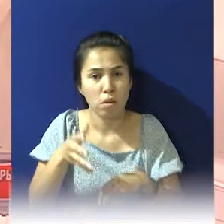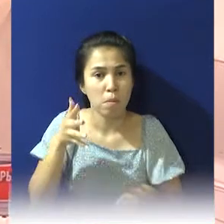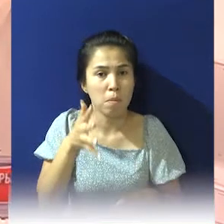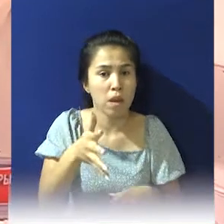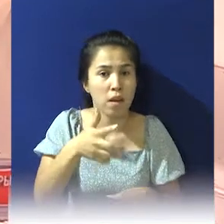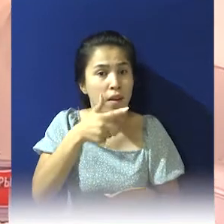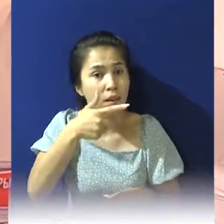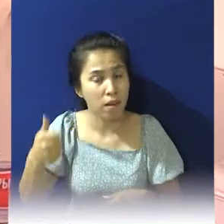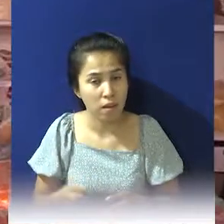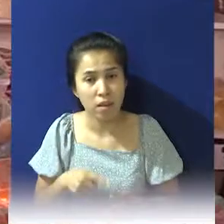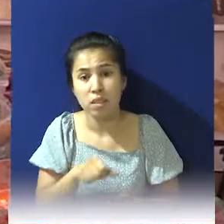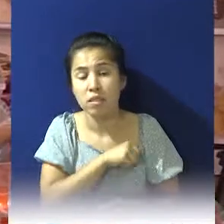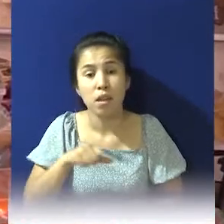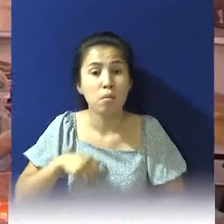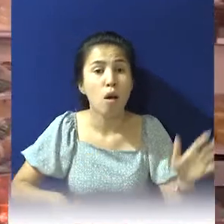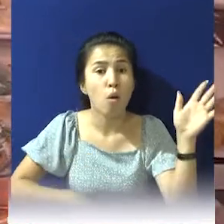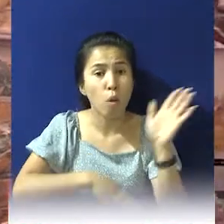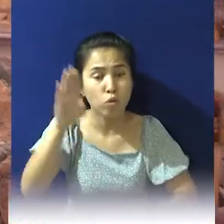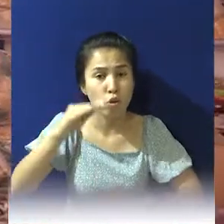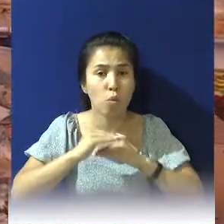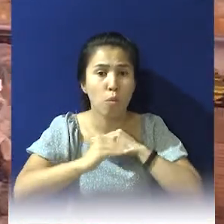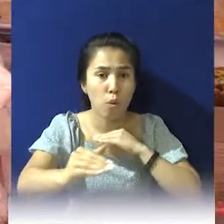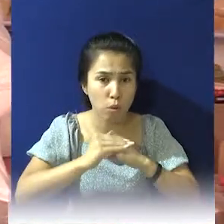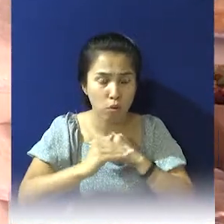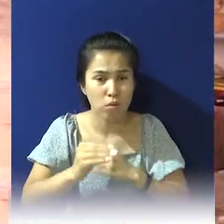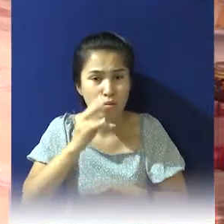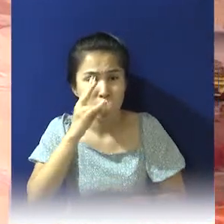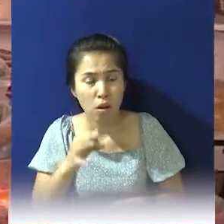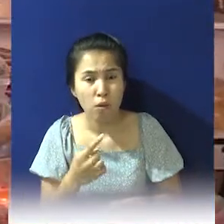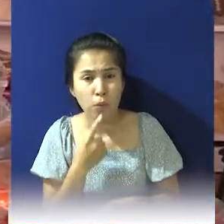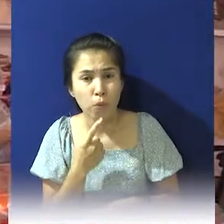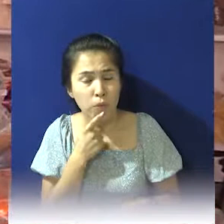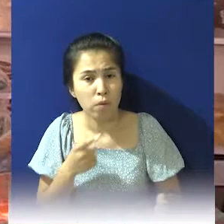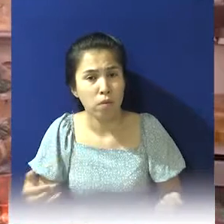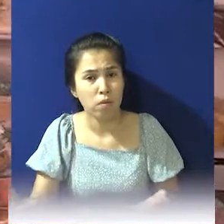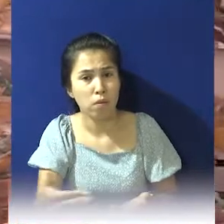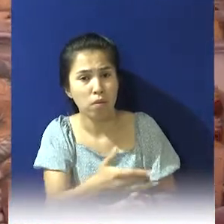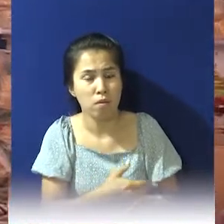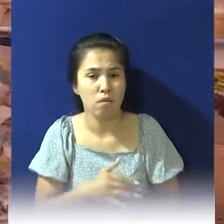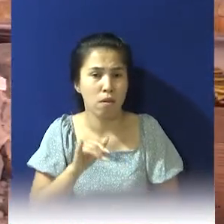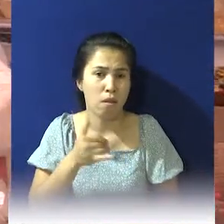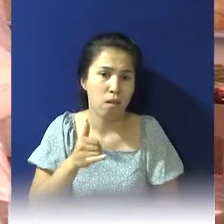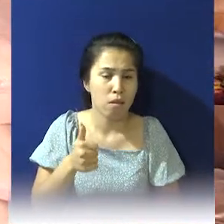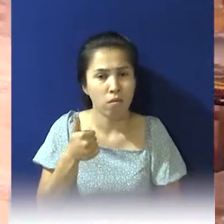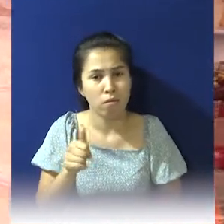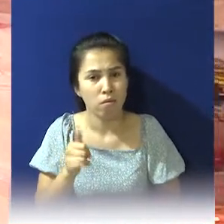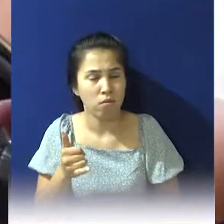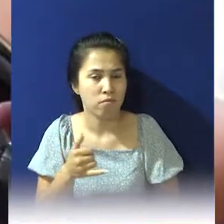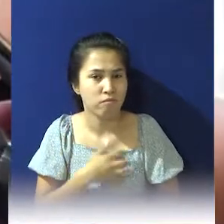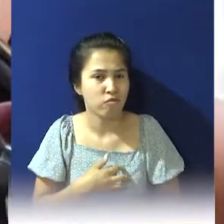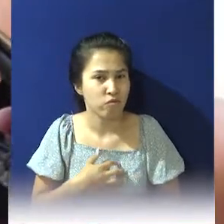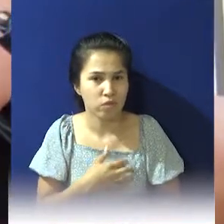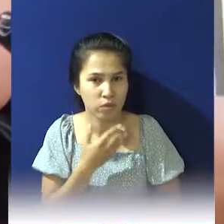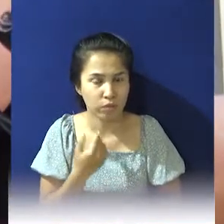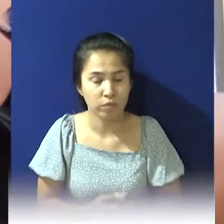на свое усмотрение может и поднять цены, в том числе и на социально значимые продовольственные товары. товары. Они не раз сравнивали цены с социальным магазином